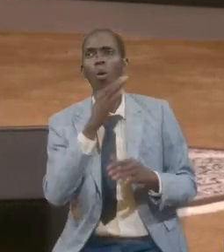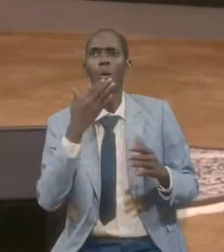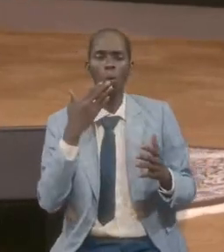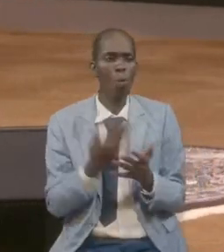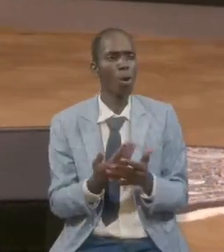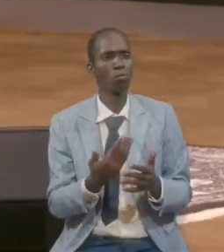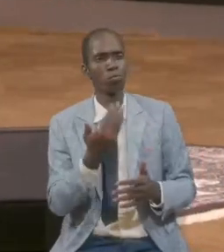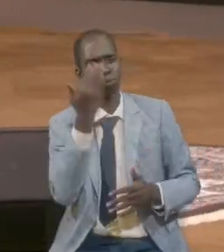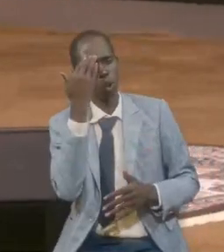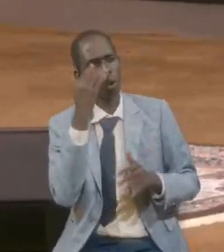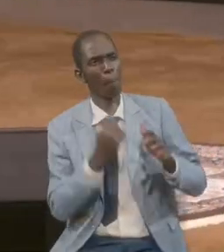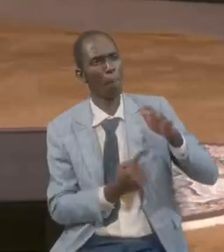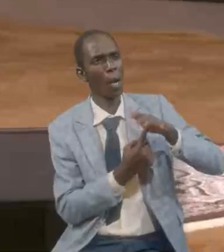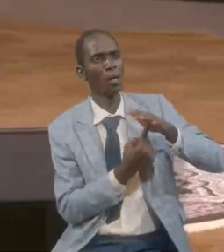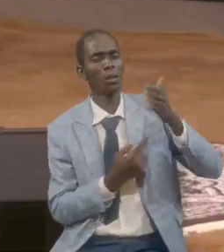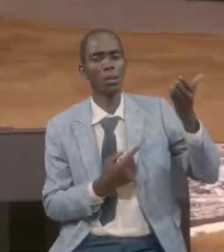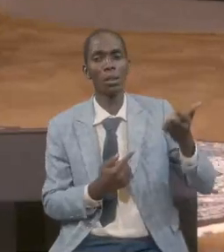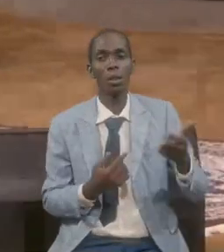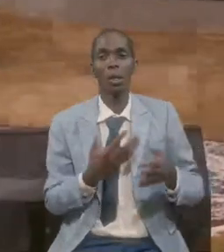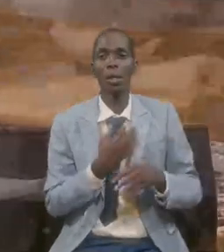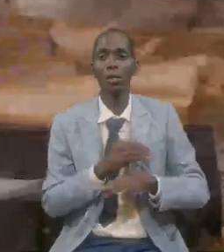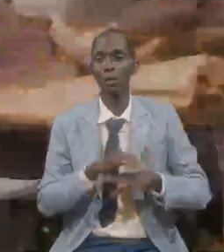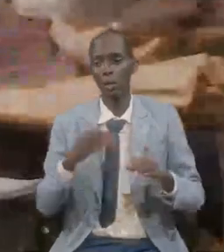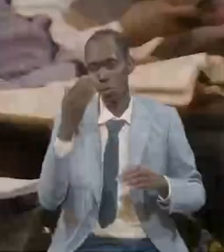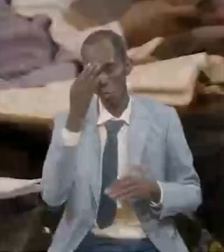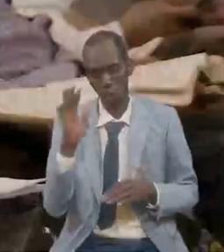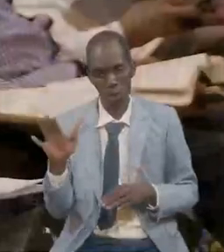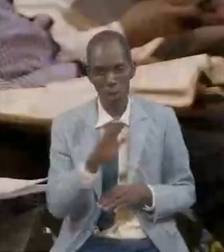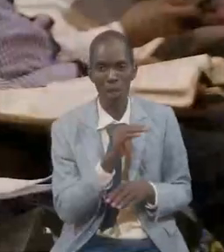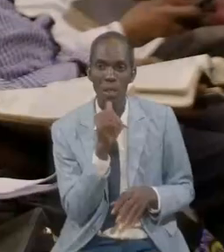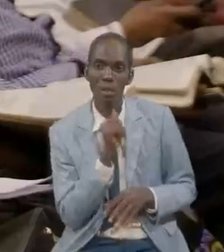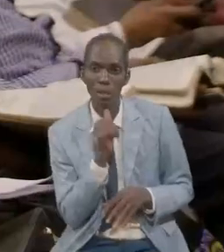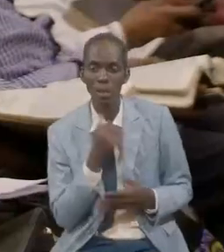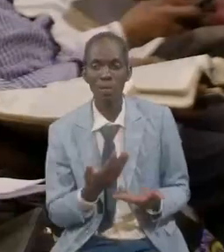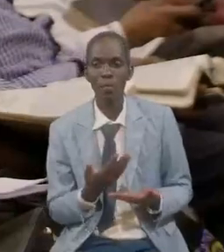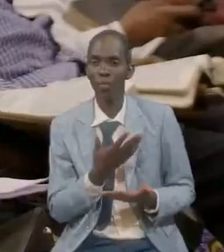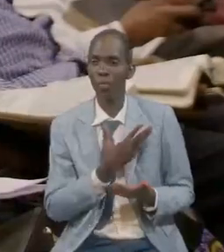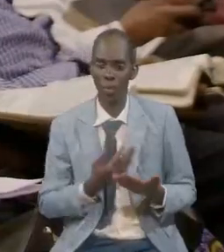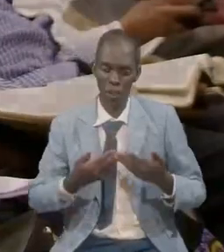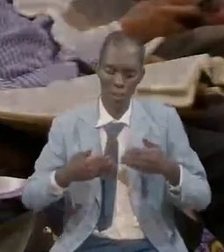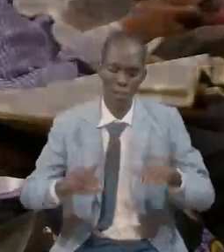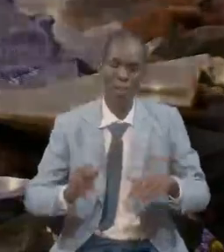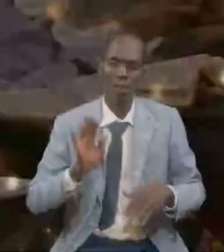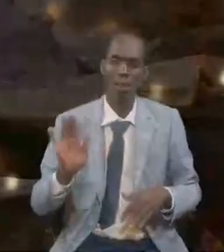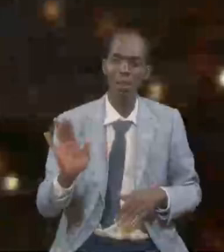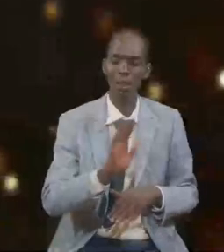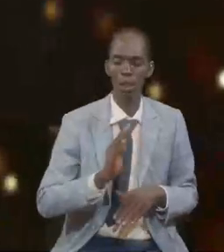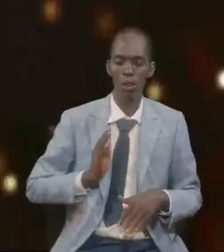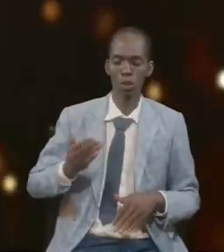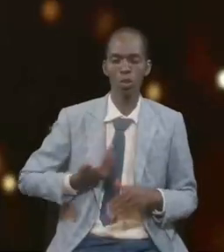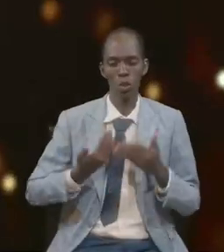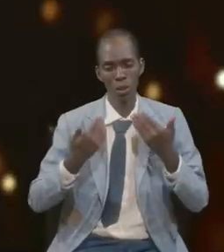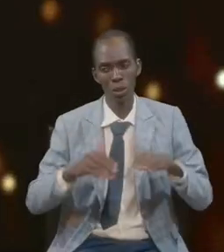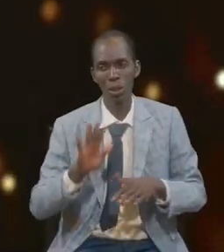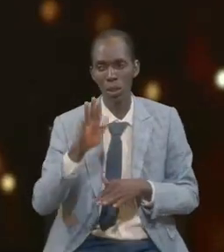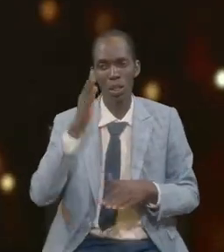et est-ce que vous savez comment ils vont aller dans les ténèbres? Ils vont vendre leur âme, ils vont vendre leur